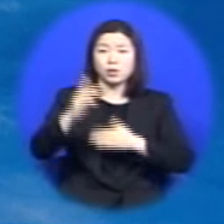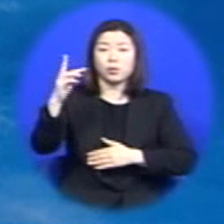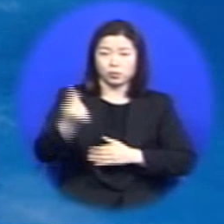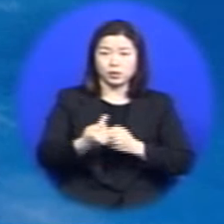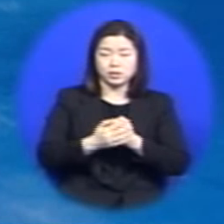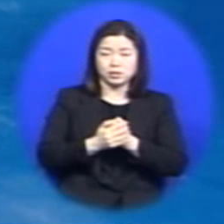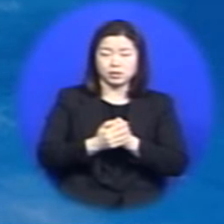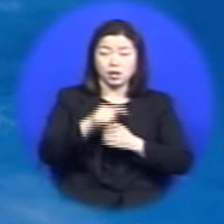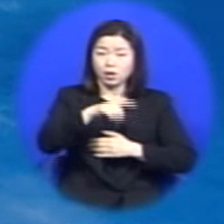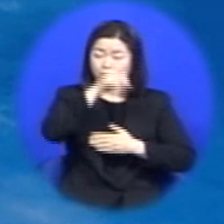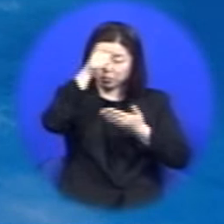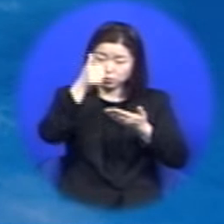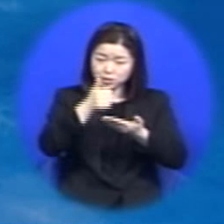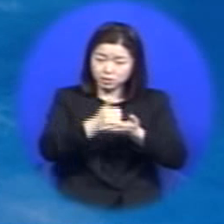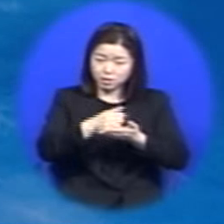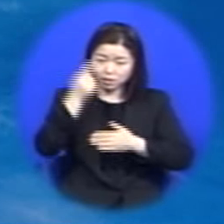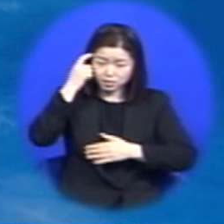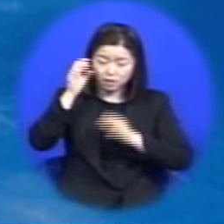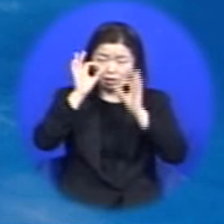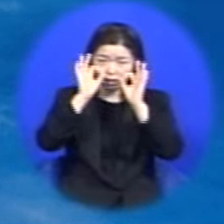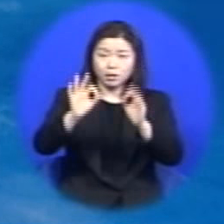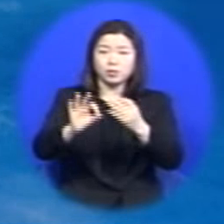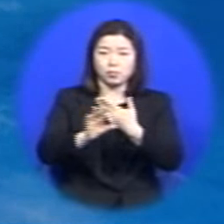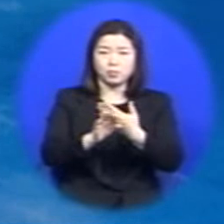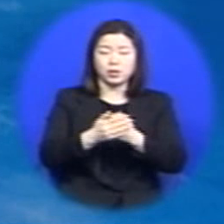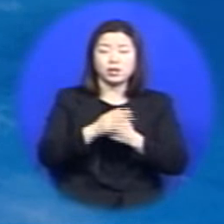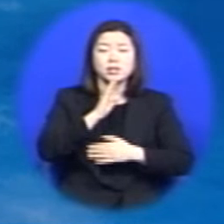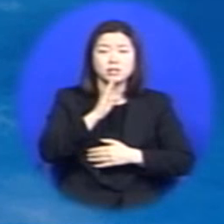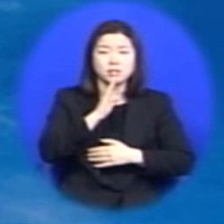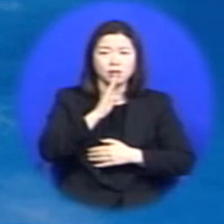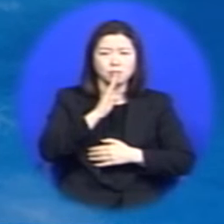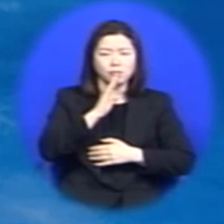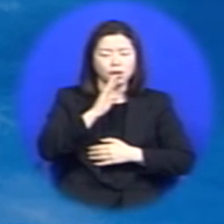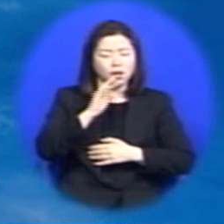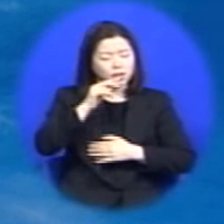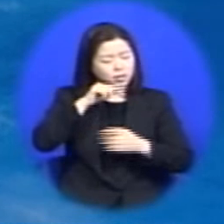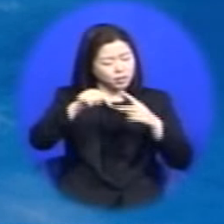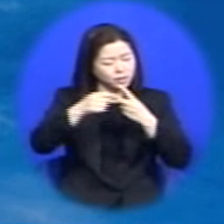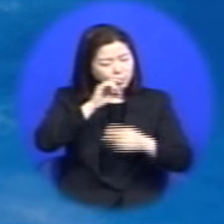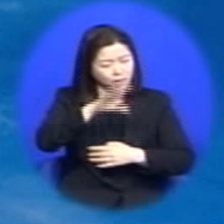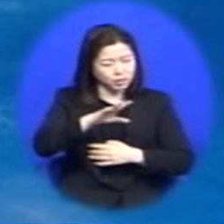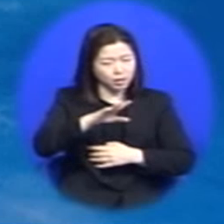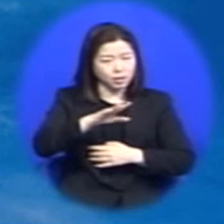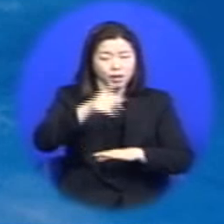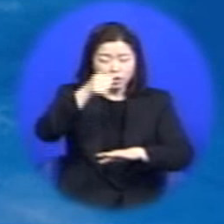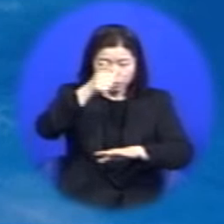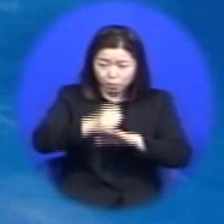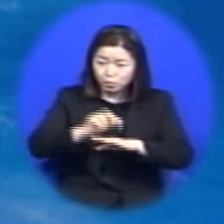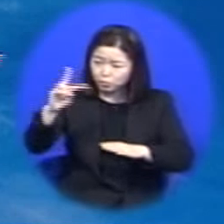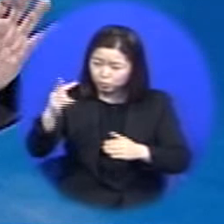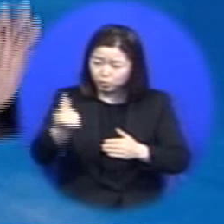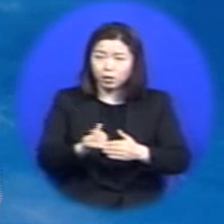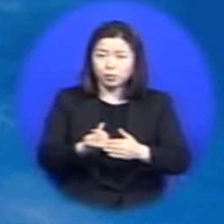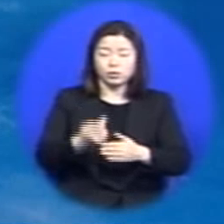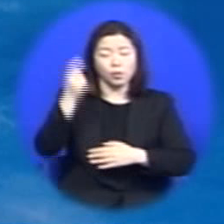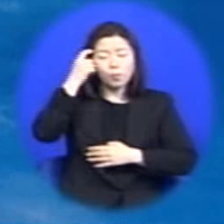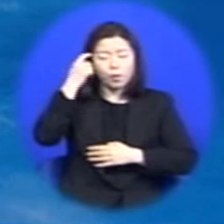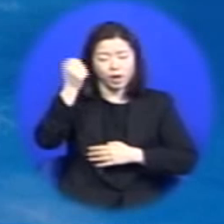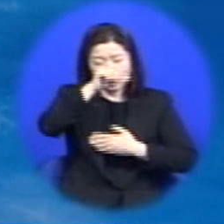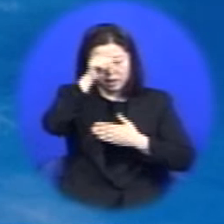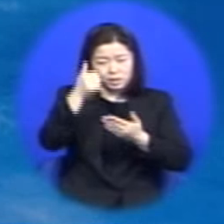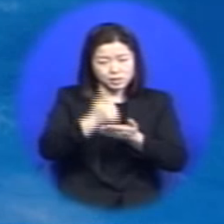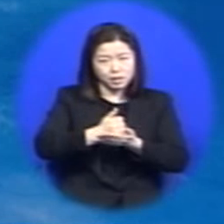그분의 인생을 생각하면 참 어처구니가 없어요. 결국 이렇게 돌아올 거면서 그렇게 인생을 허비할